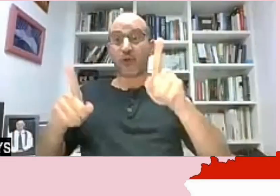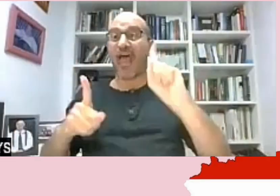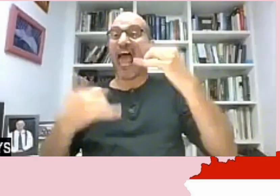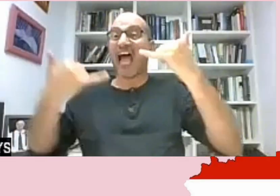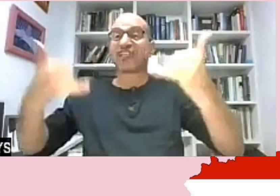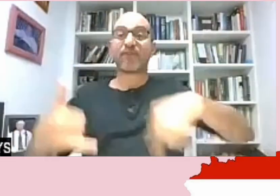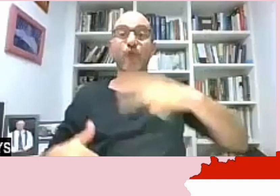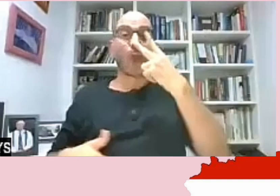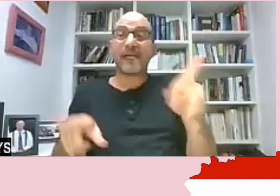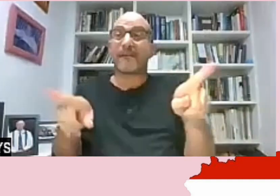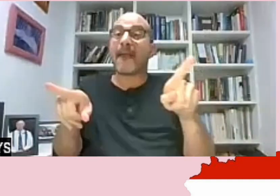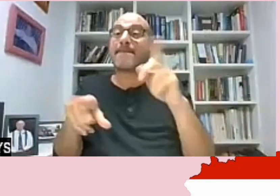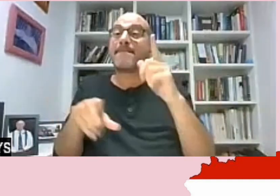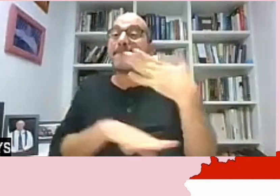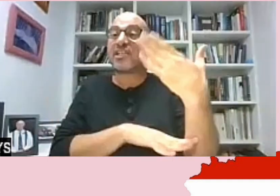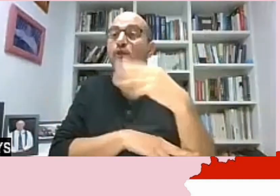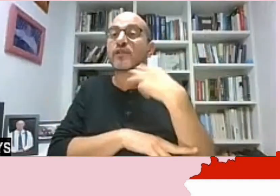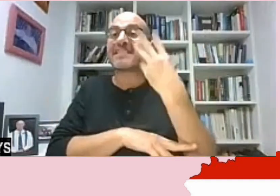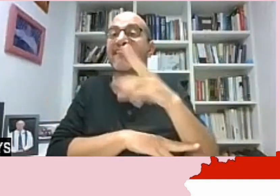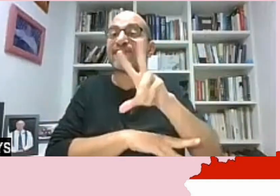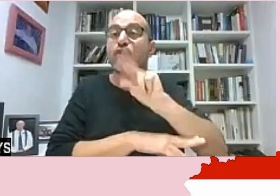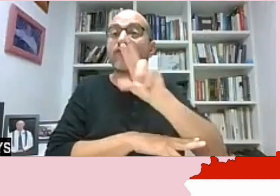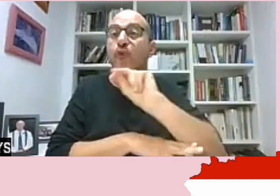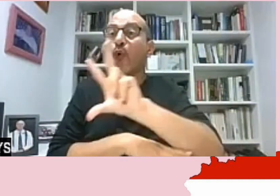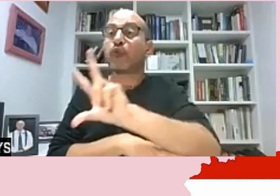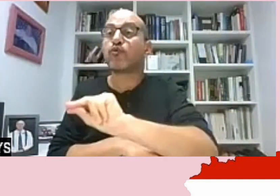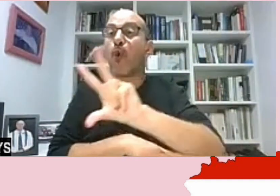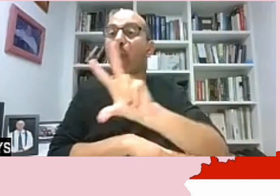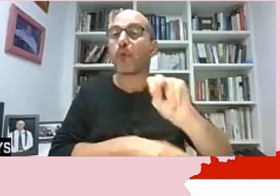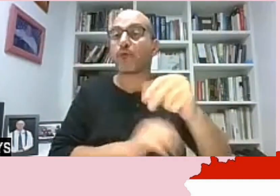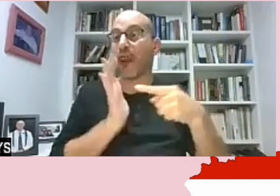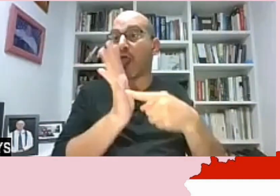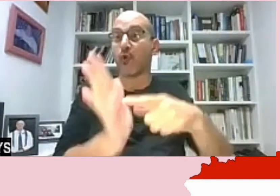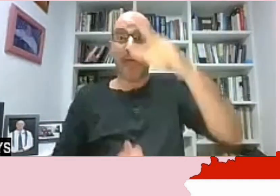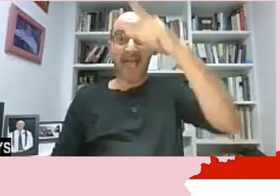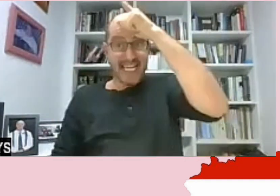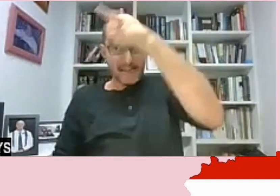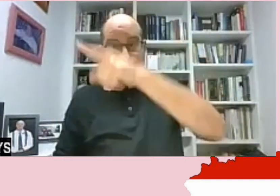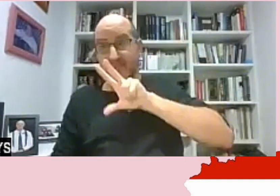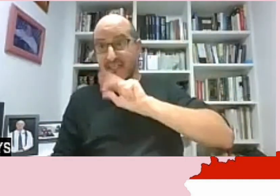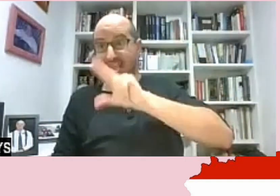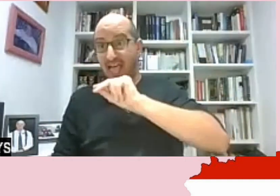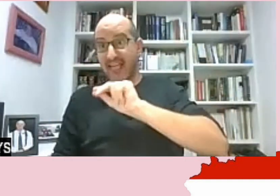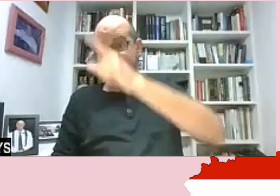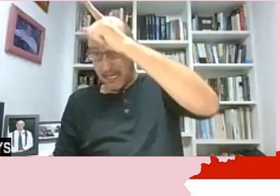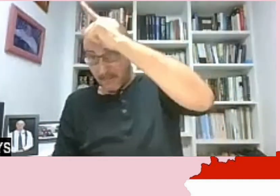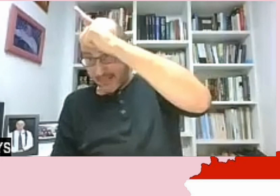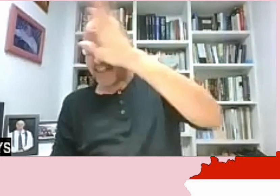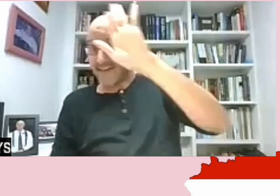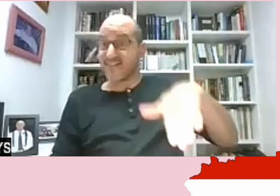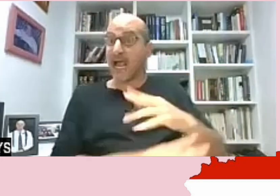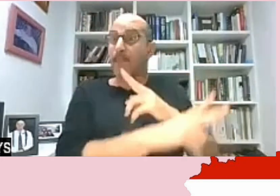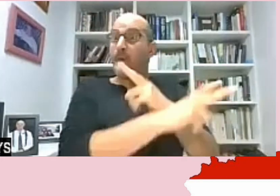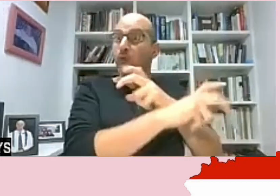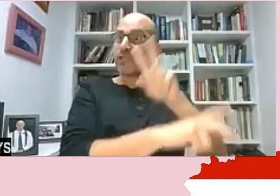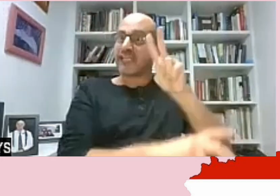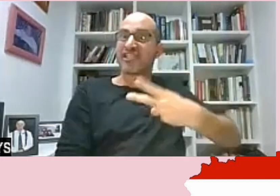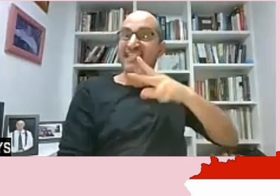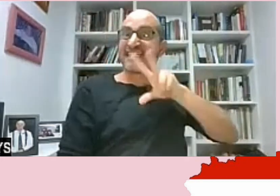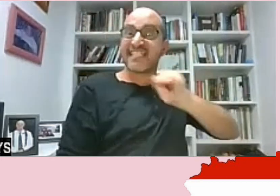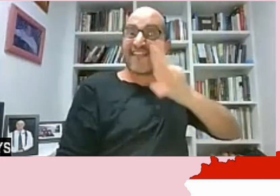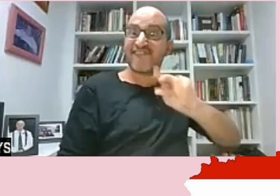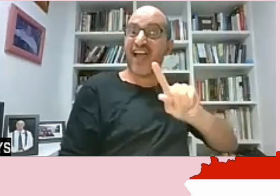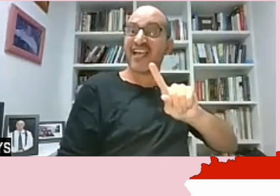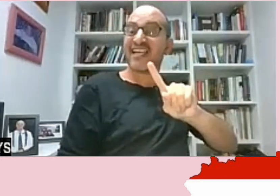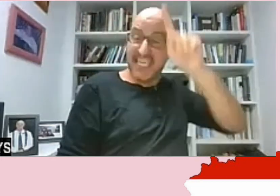כמו שאתם רואים מדינות שונות, עכשיו אנחנו רואים מדינות עם שפה דבורה דומה, למשל בגרמניה מדברים